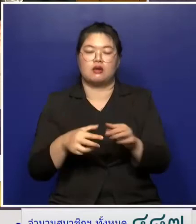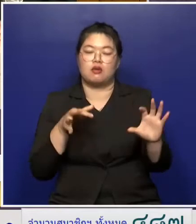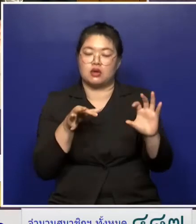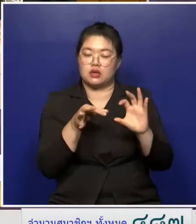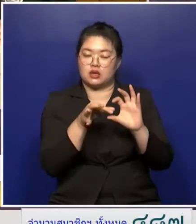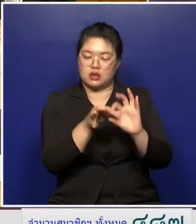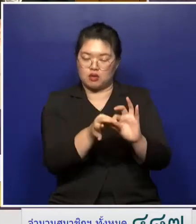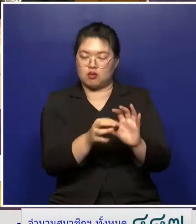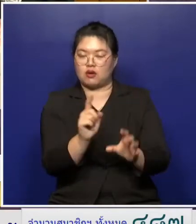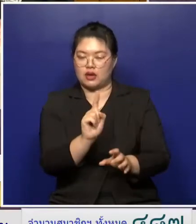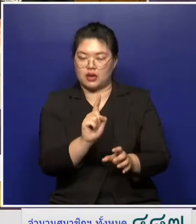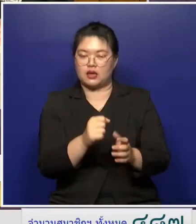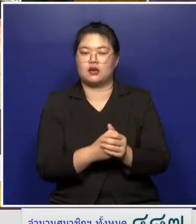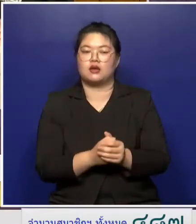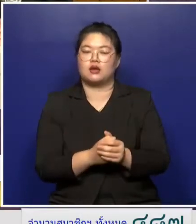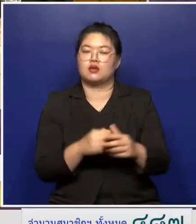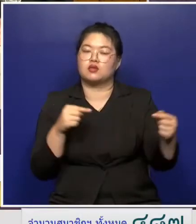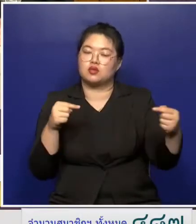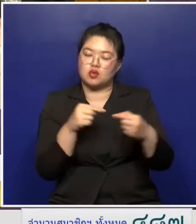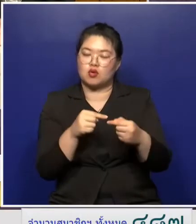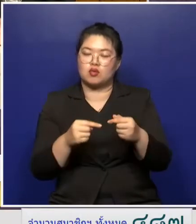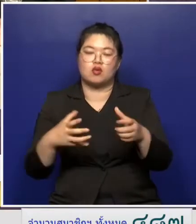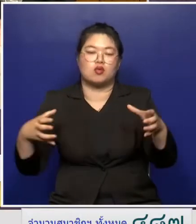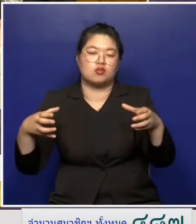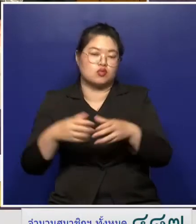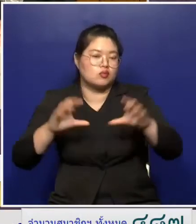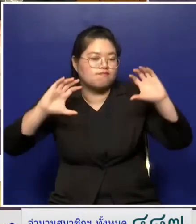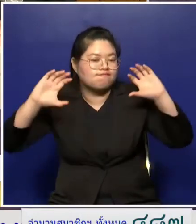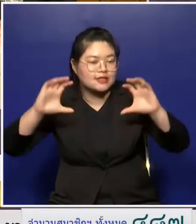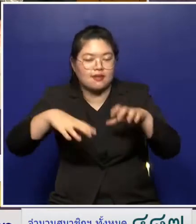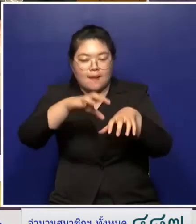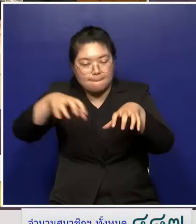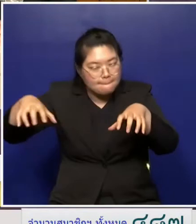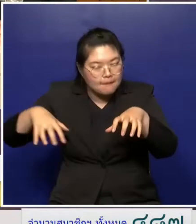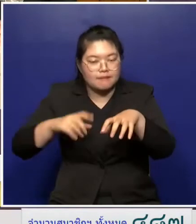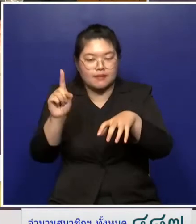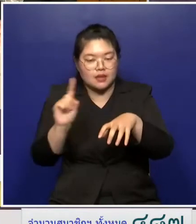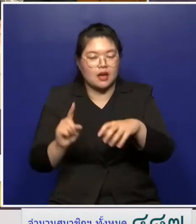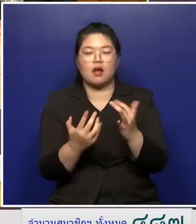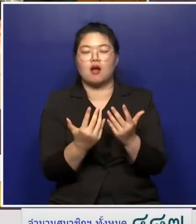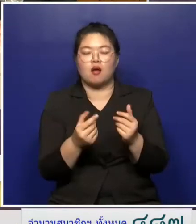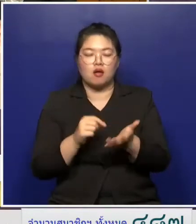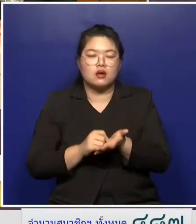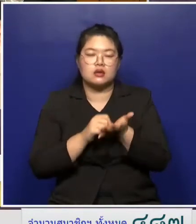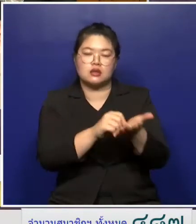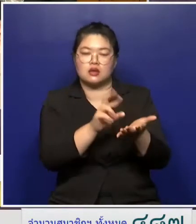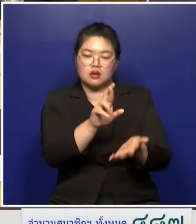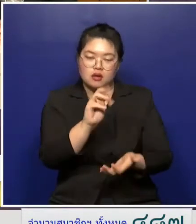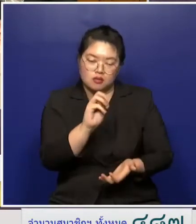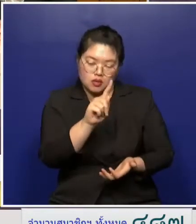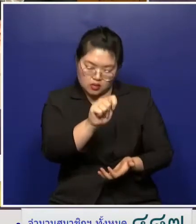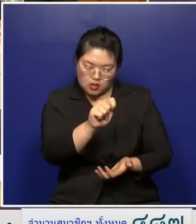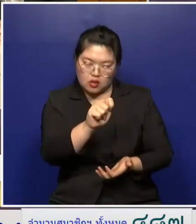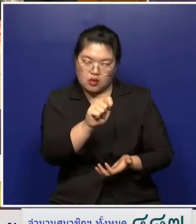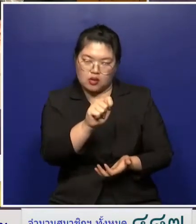กับหนวยงานไหนบ้างอัี้ก็ที่จะเปรีมเข้เสนอ คณะรบมิตรีก็เพื่อให้